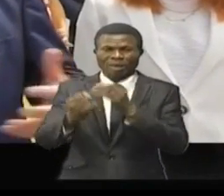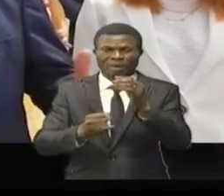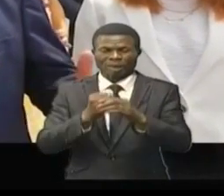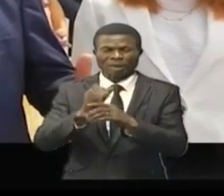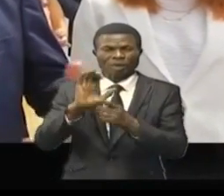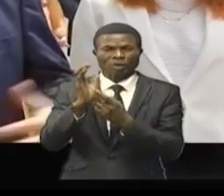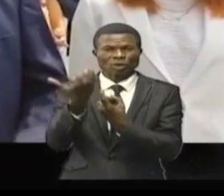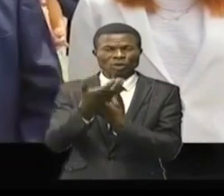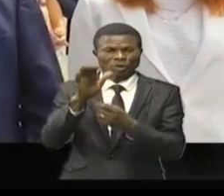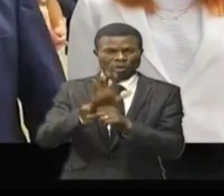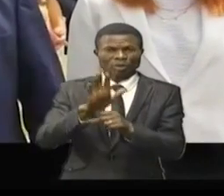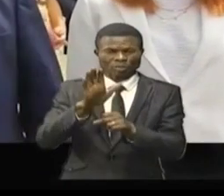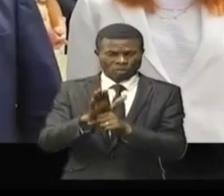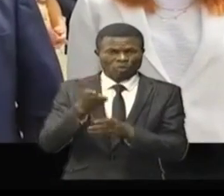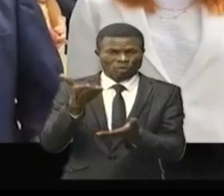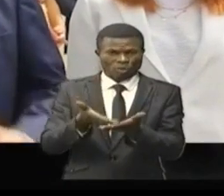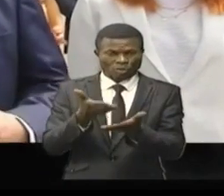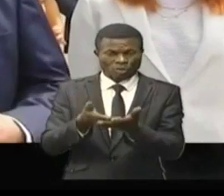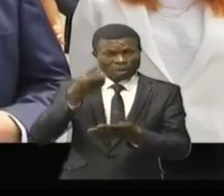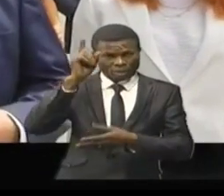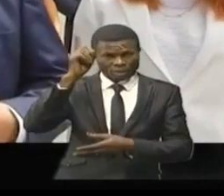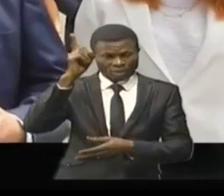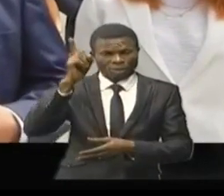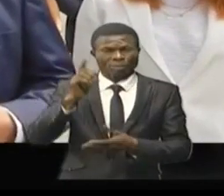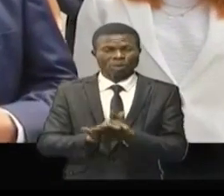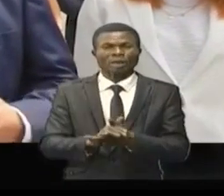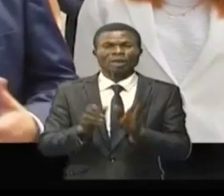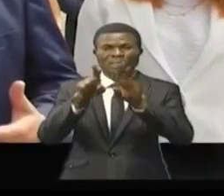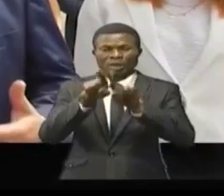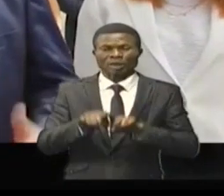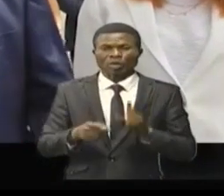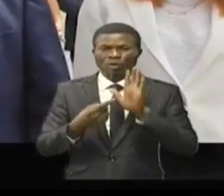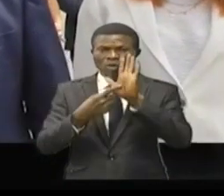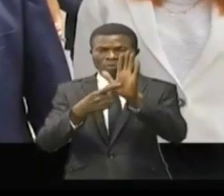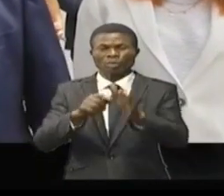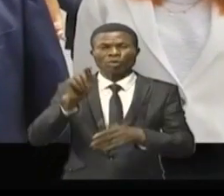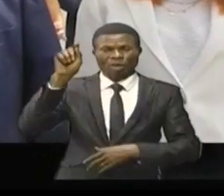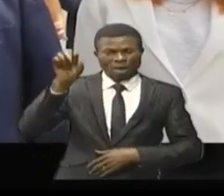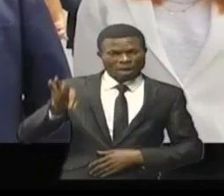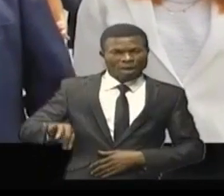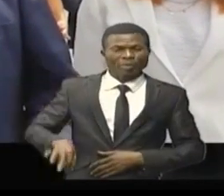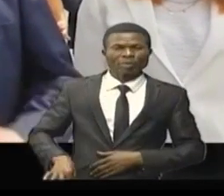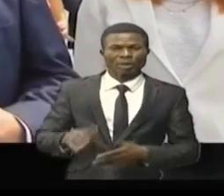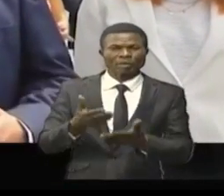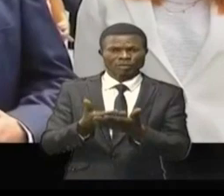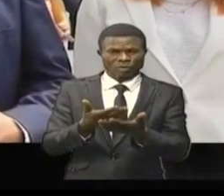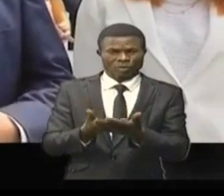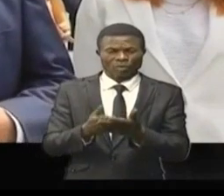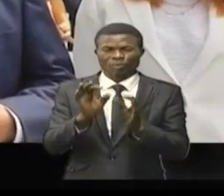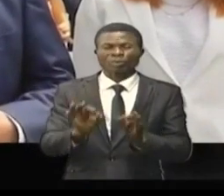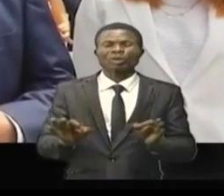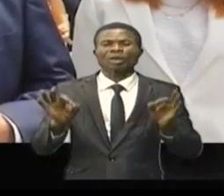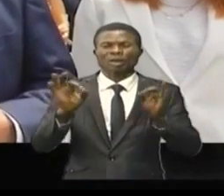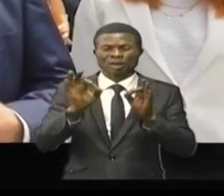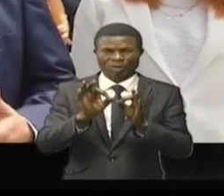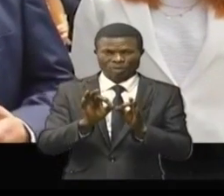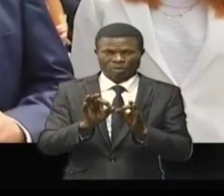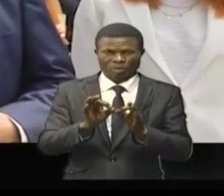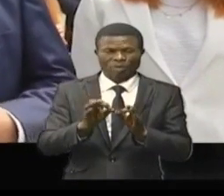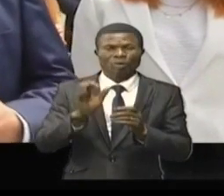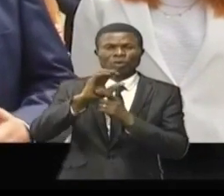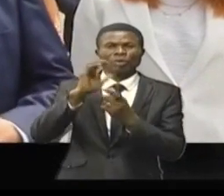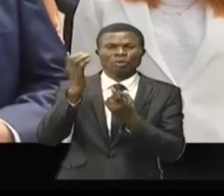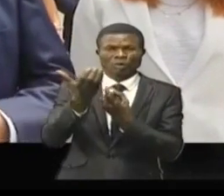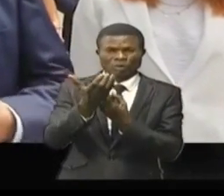avec Paris en France. Donc ça témoigne aussi des liens qui nous unissent et de l'importance aussi de la culture,